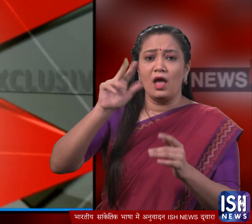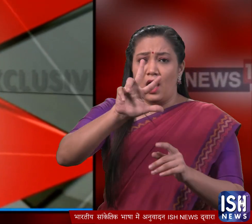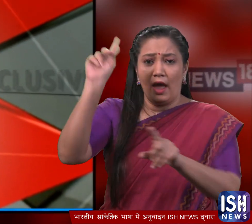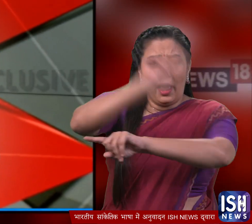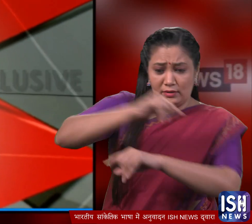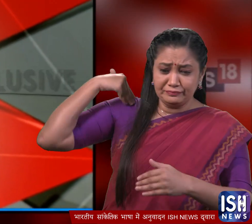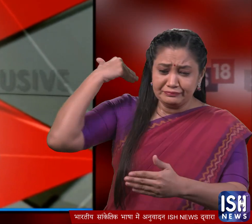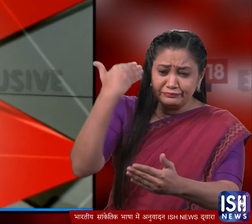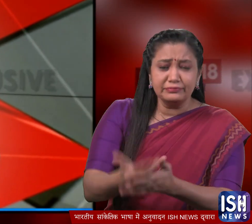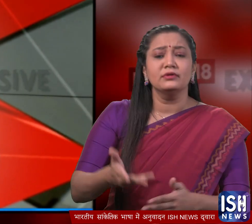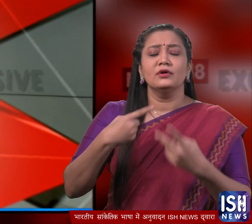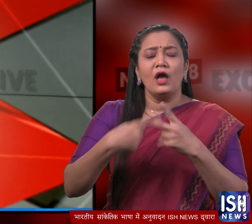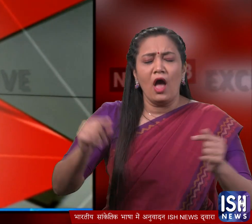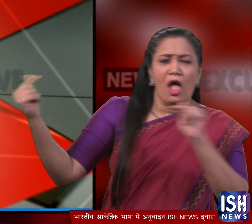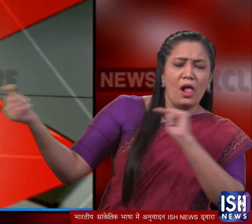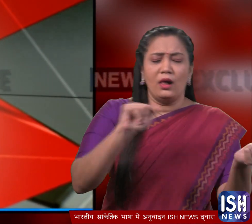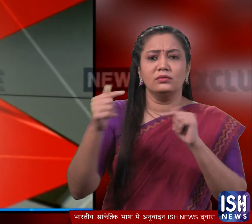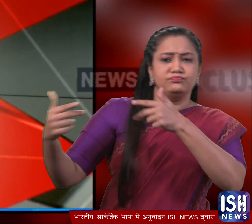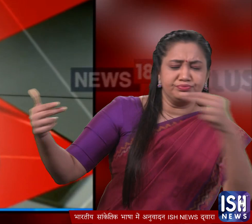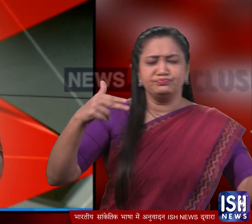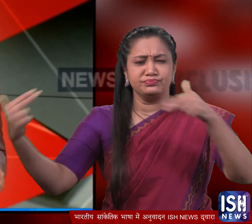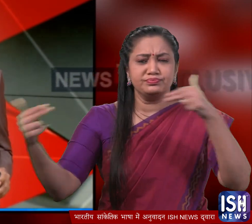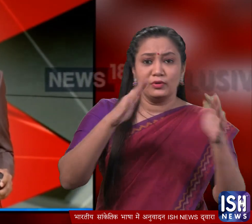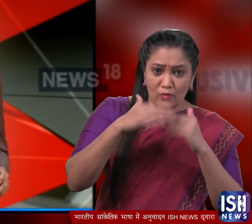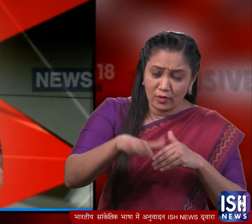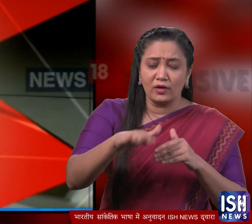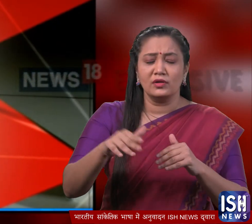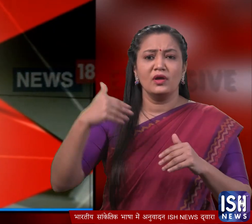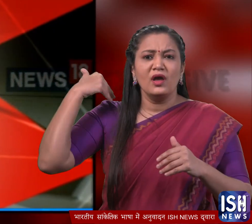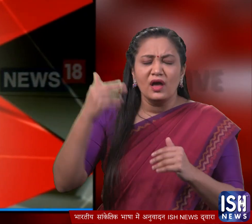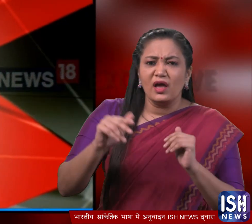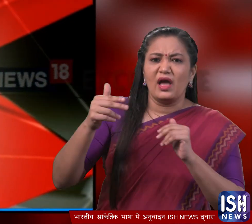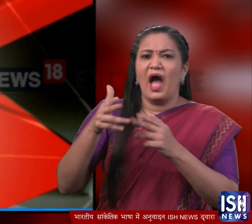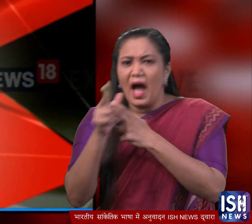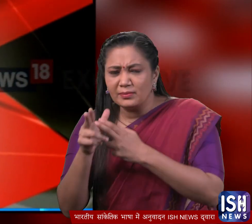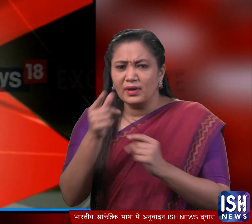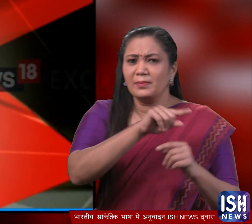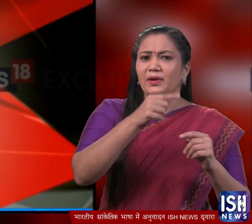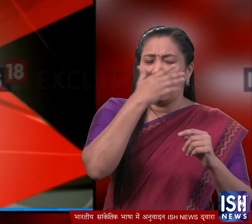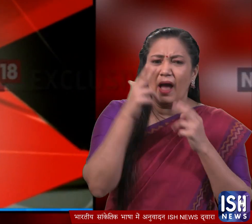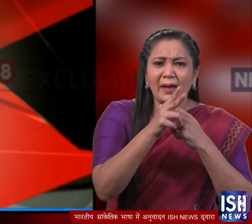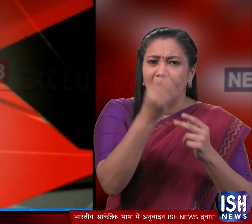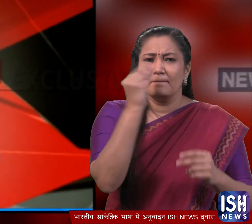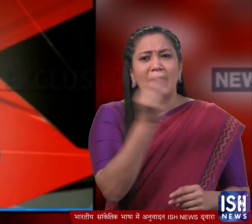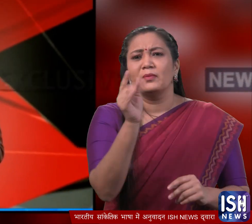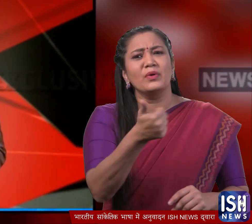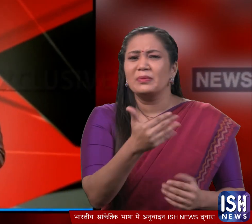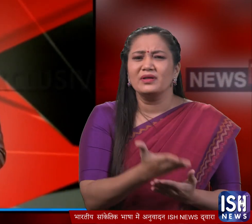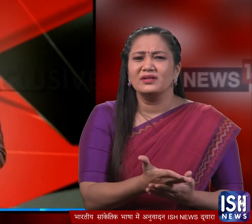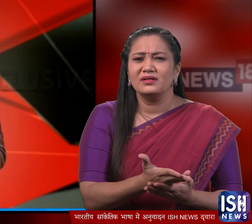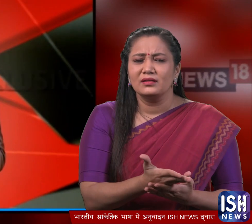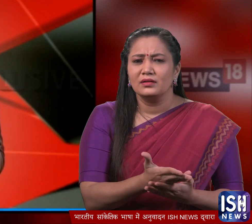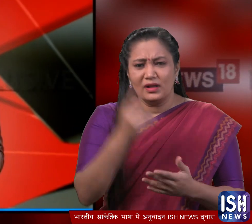8 दिन से आतंकवादियों के साथ मुठभेड़ जारी है और इतने लंबे समय तक भारत की सेना और अर्धसैनिक बल का मुकाबला मामूली आतंकी